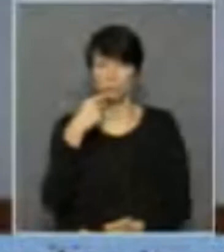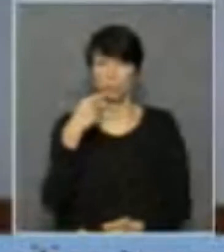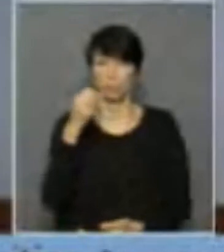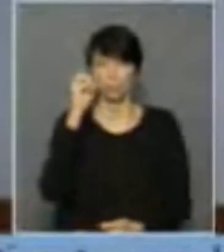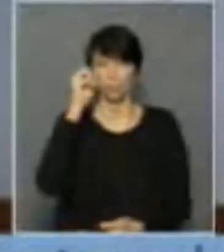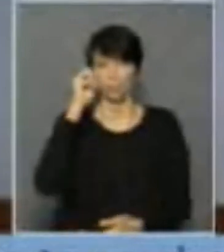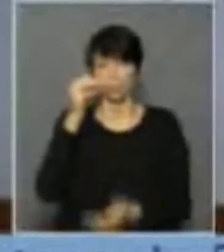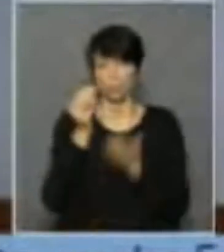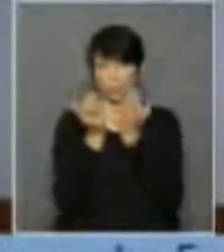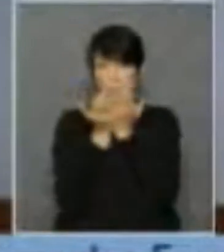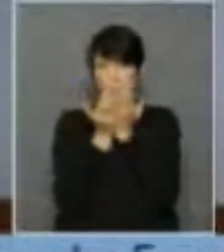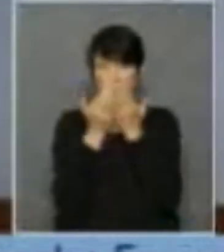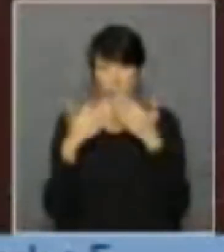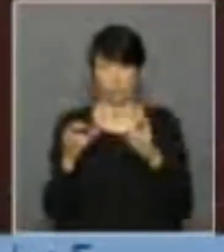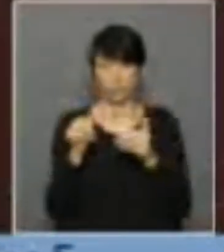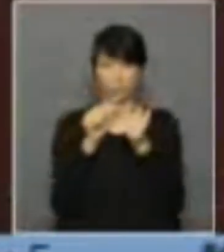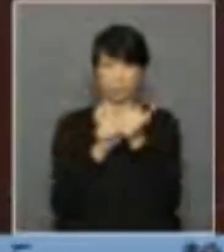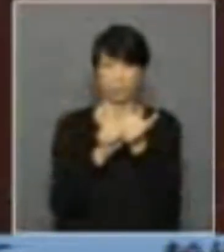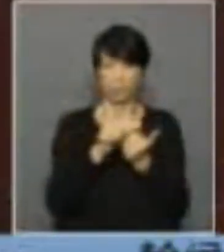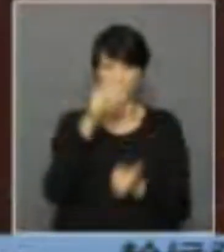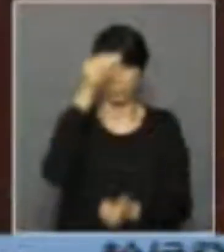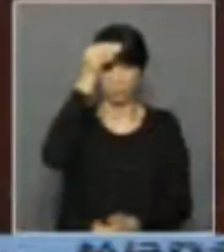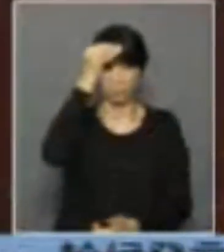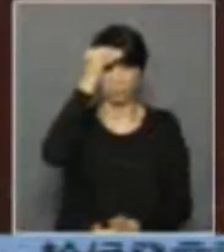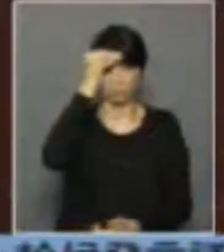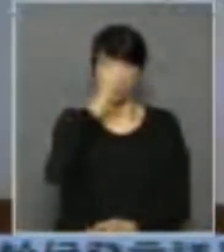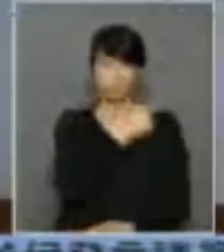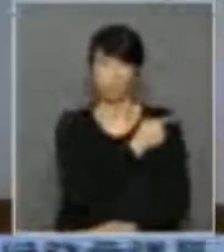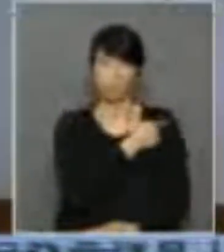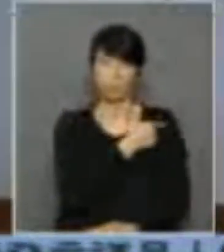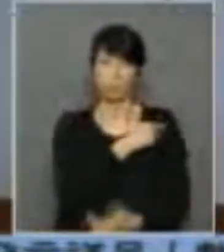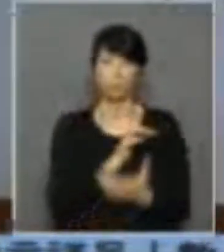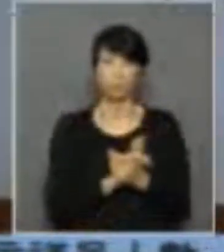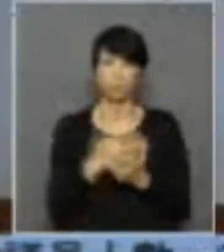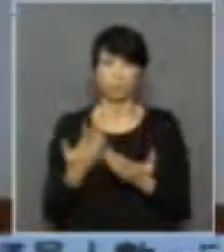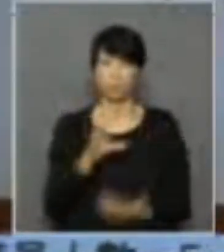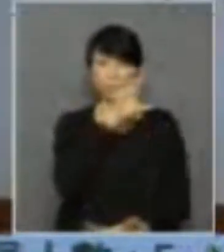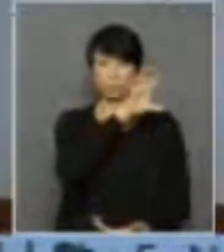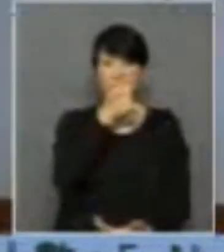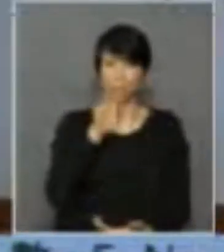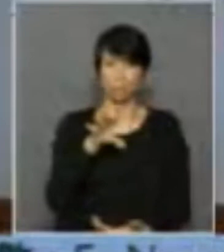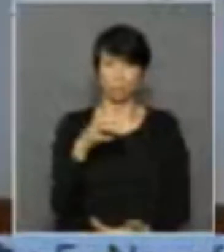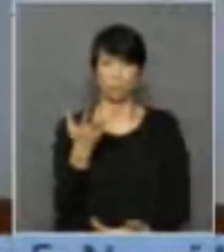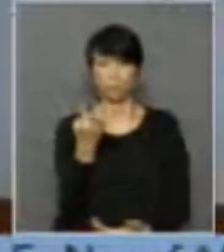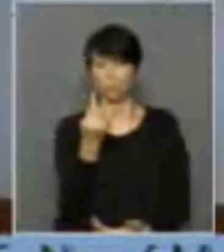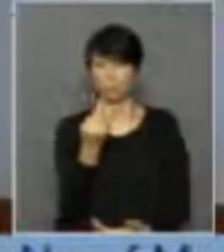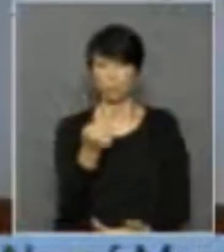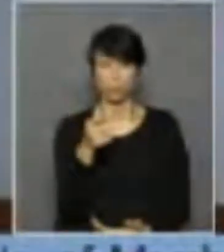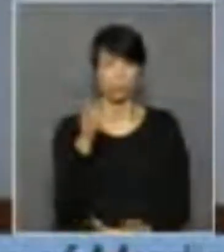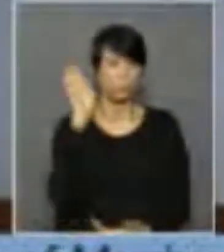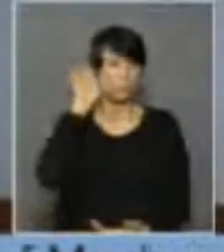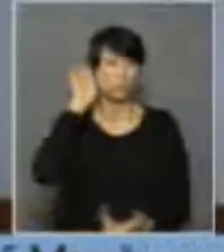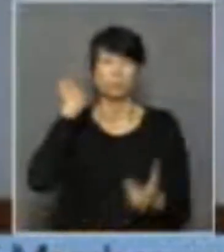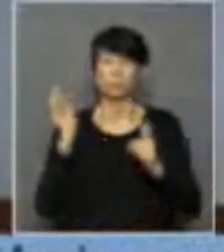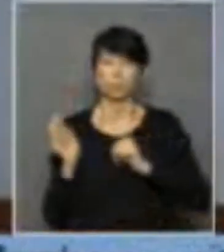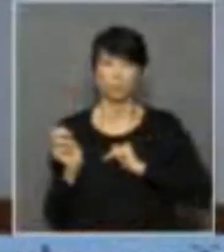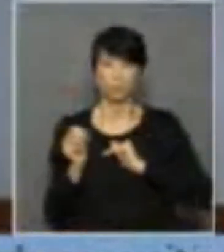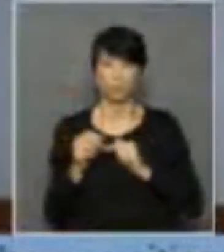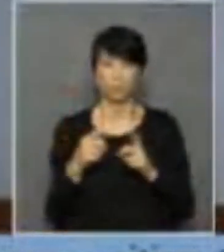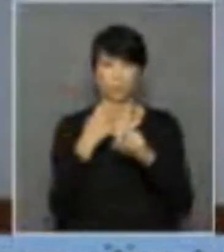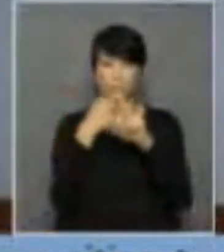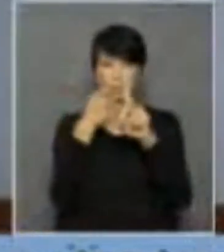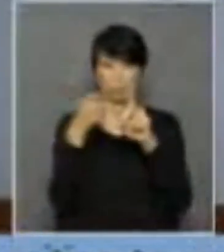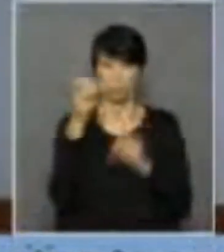你 梁議員， 所以主席，因為我在這裡引述了很多次，就是你都聽到厭的了，就只有